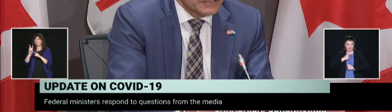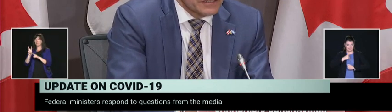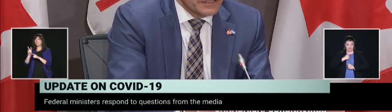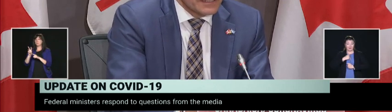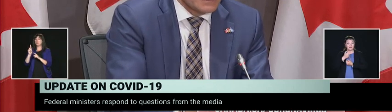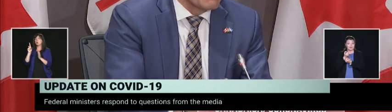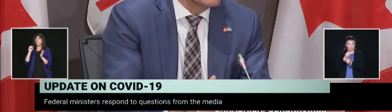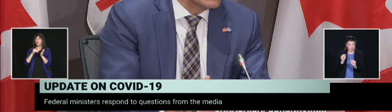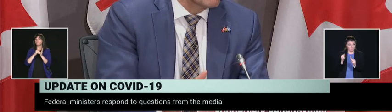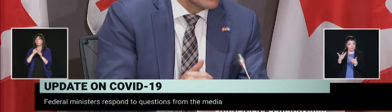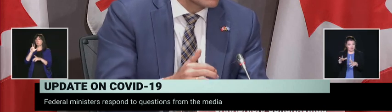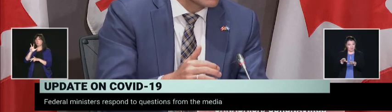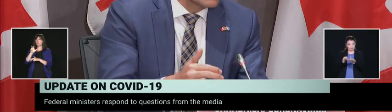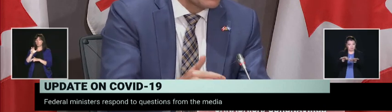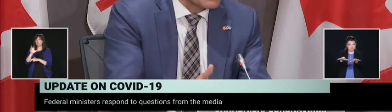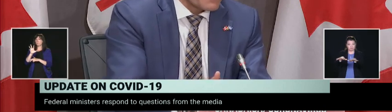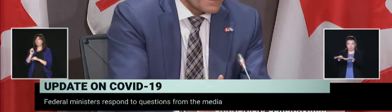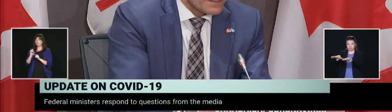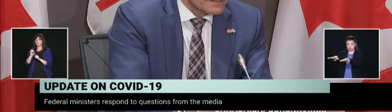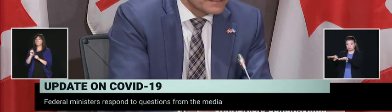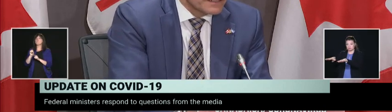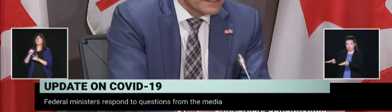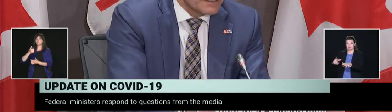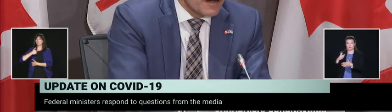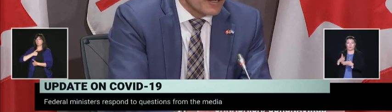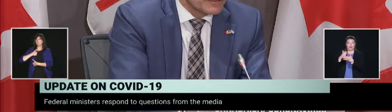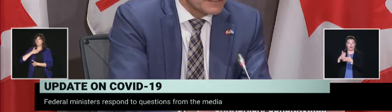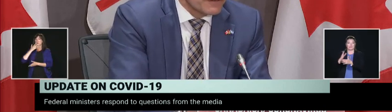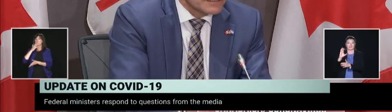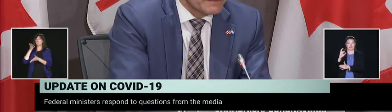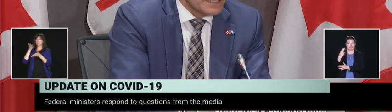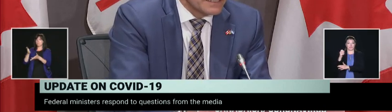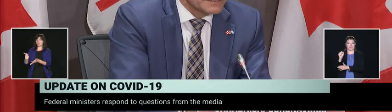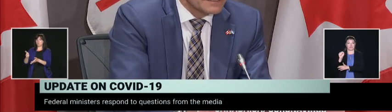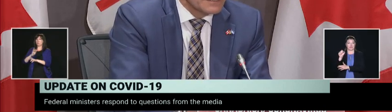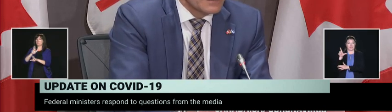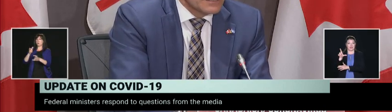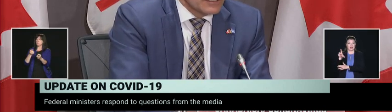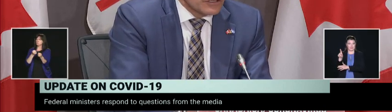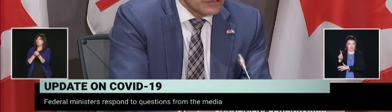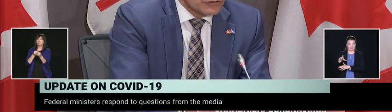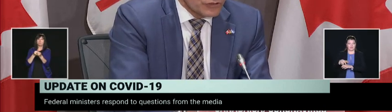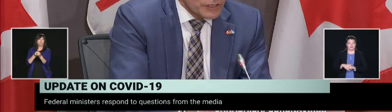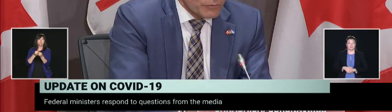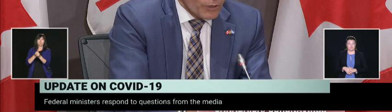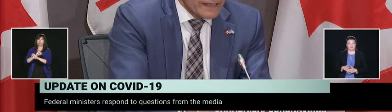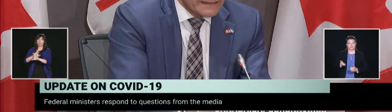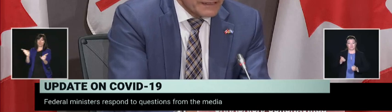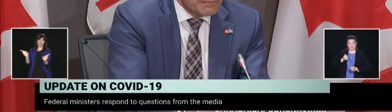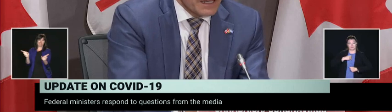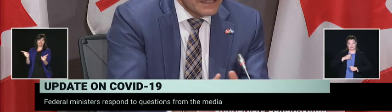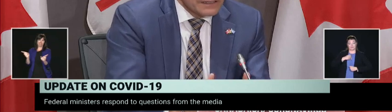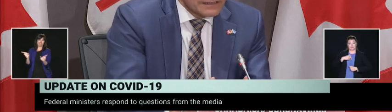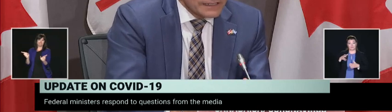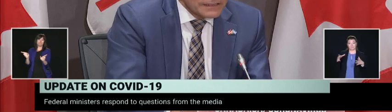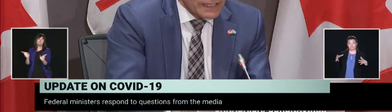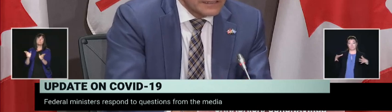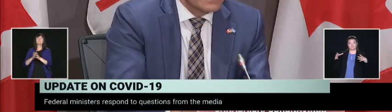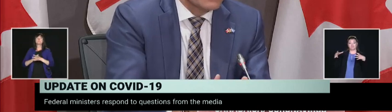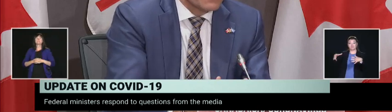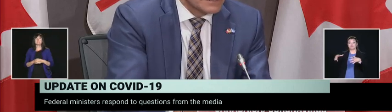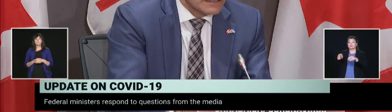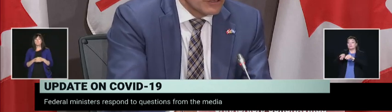les CHSLD. La manière par laquelle ces membres des forces armées canadiennes se déploient dépend